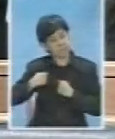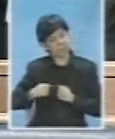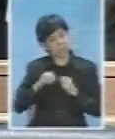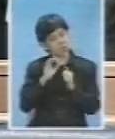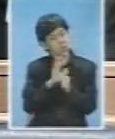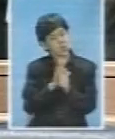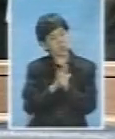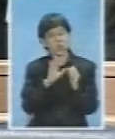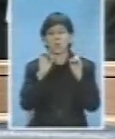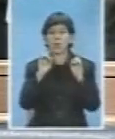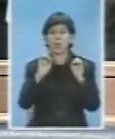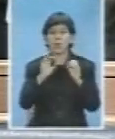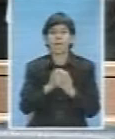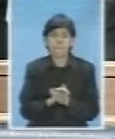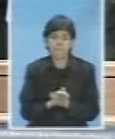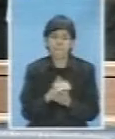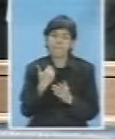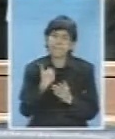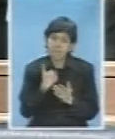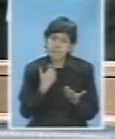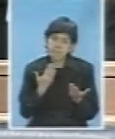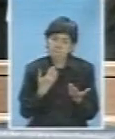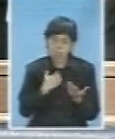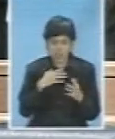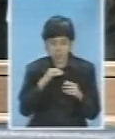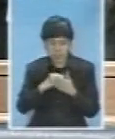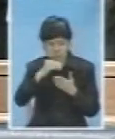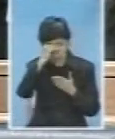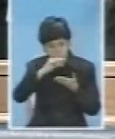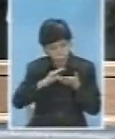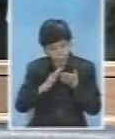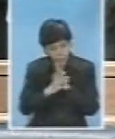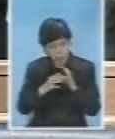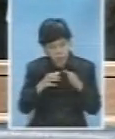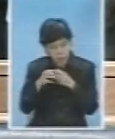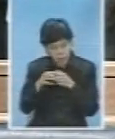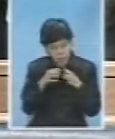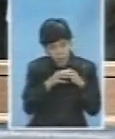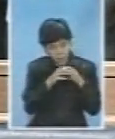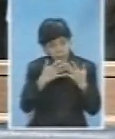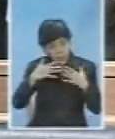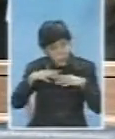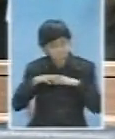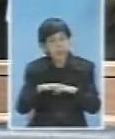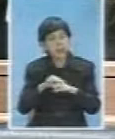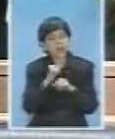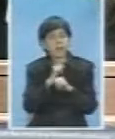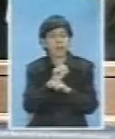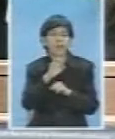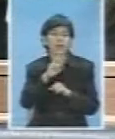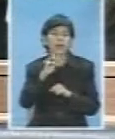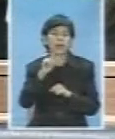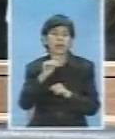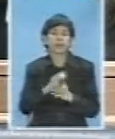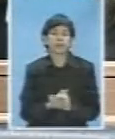ให้กับครูก็ดีหรือแม้แต่เรื่องของการที่จะปฏิรูปการศึกษาที่ให้ทุกภาคส่วนเข้ามามีส่วนร่วมรัฐมนตรีไม่เคย